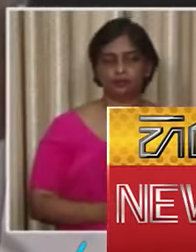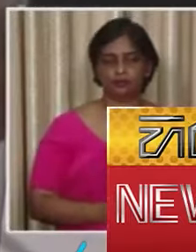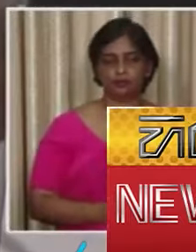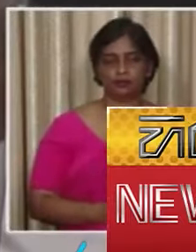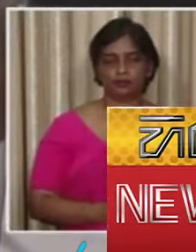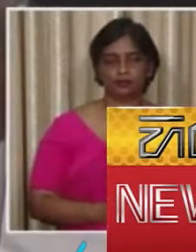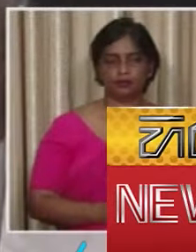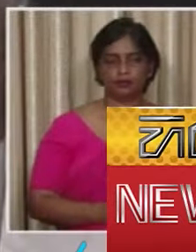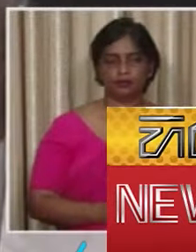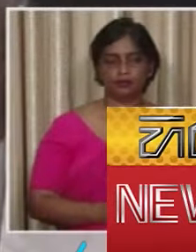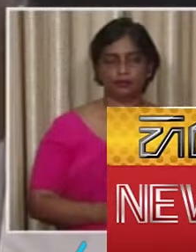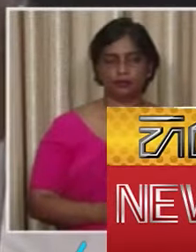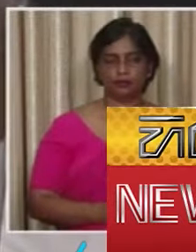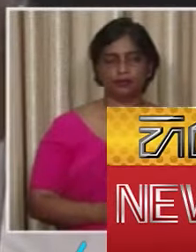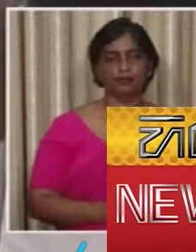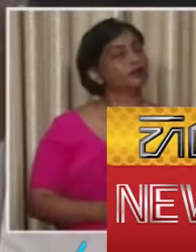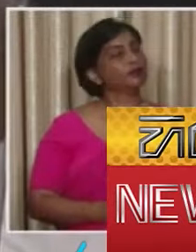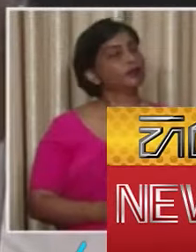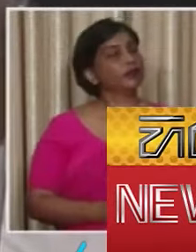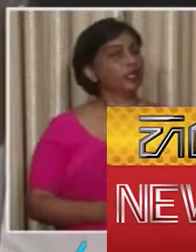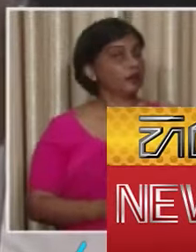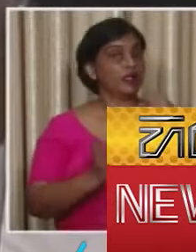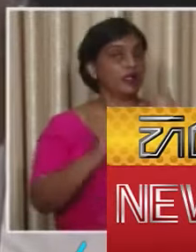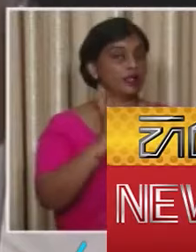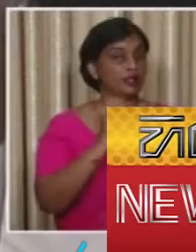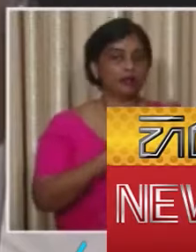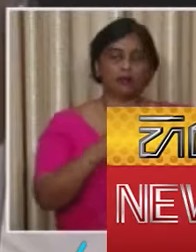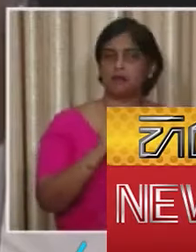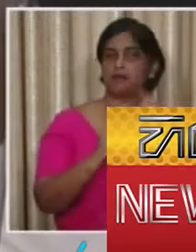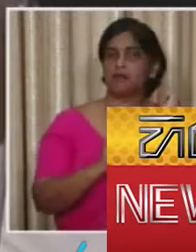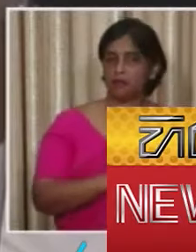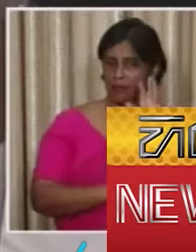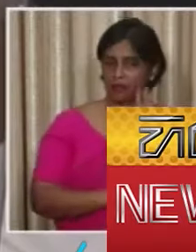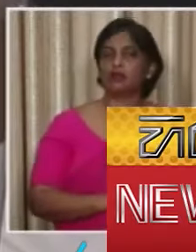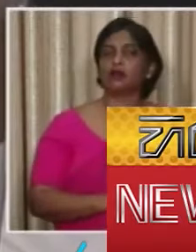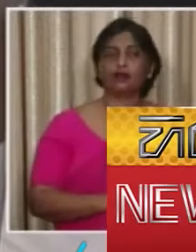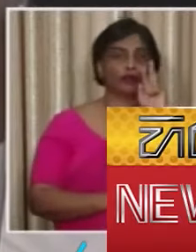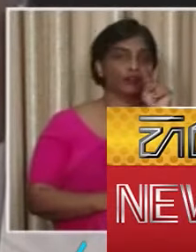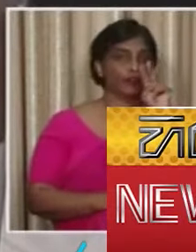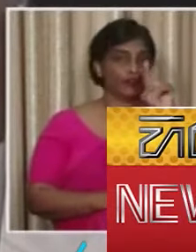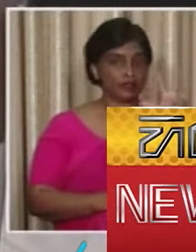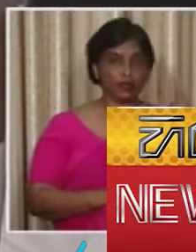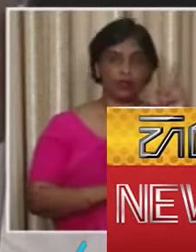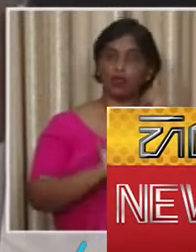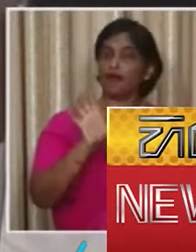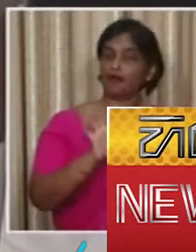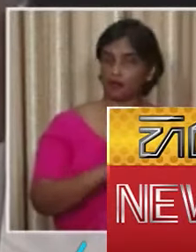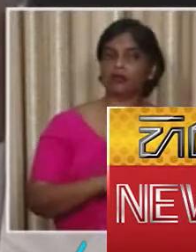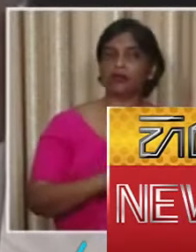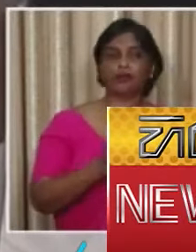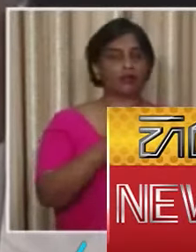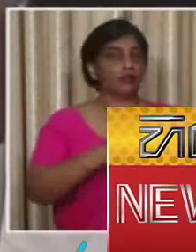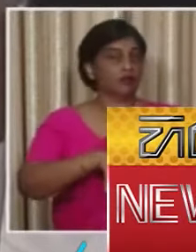මූලික ණය ආපසු ගෙවීම සඳහා විශ්ව 28 වසර දක්වා